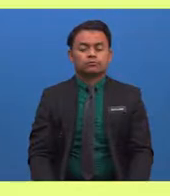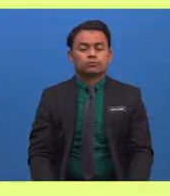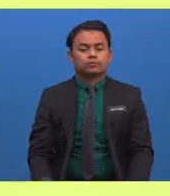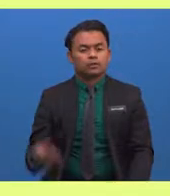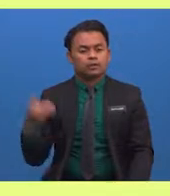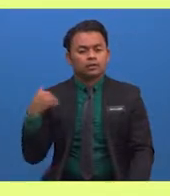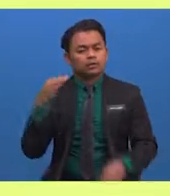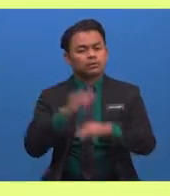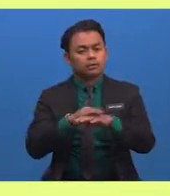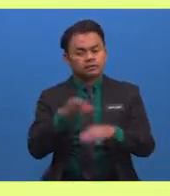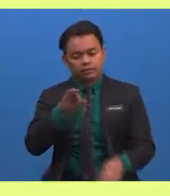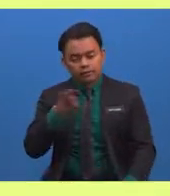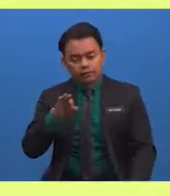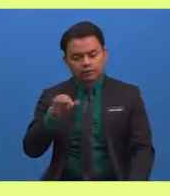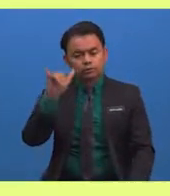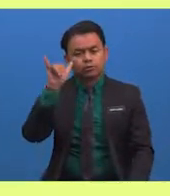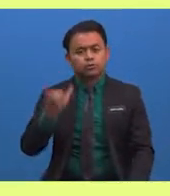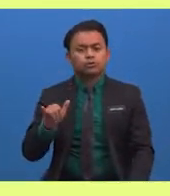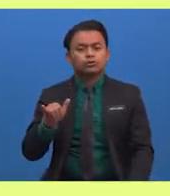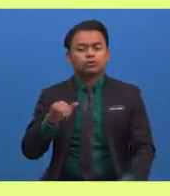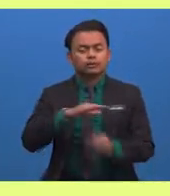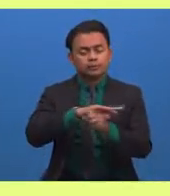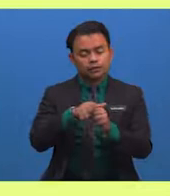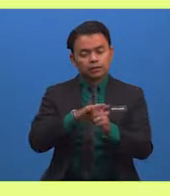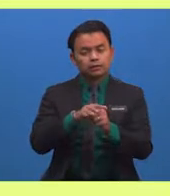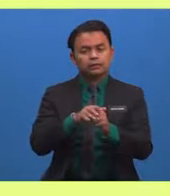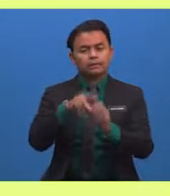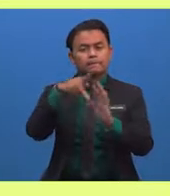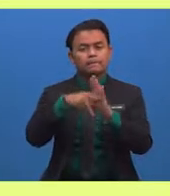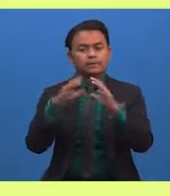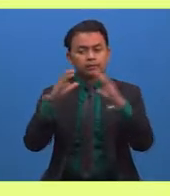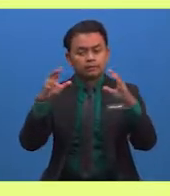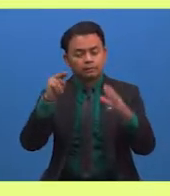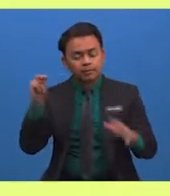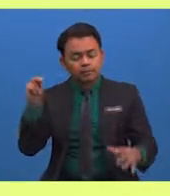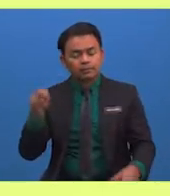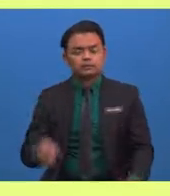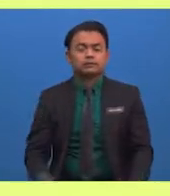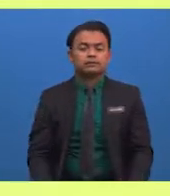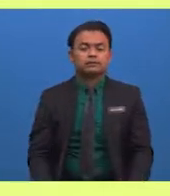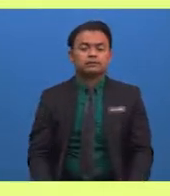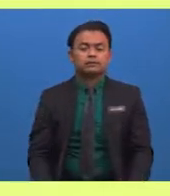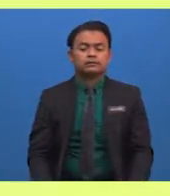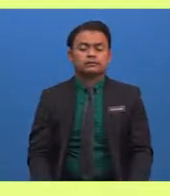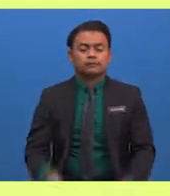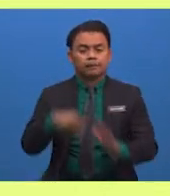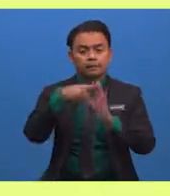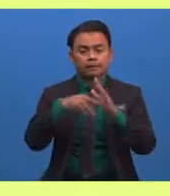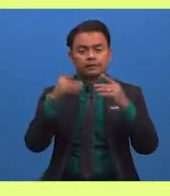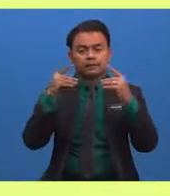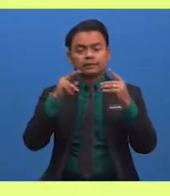Terdapat pelbagai faktor yang mempengaruhi perkembangan pendidikan zaman Abbasiyah.